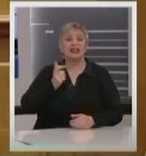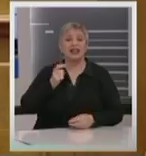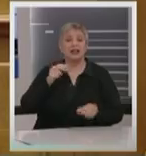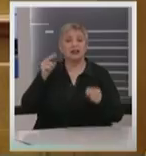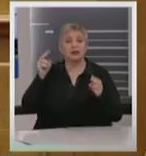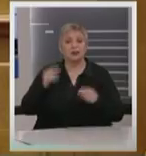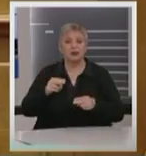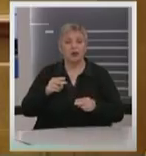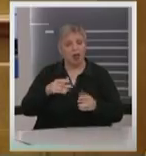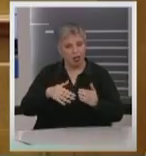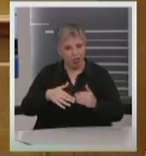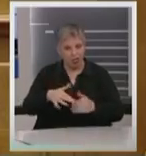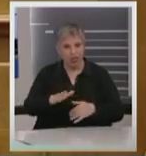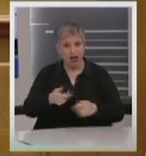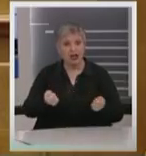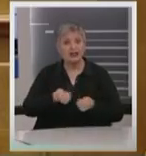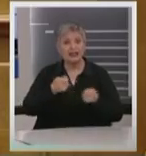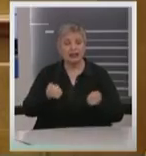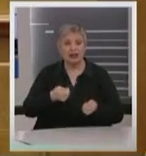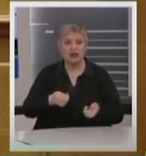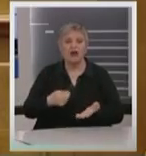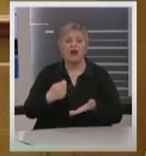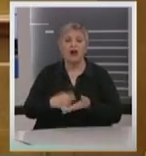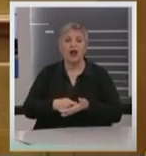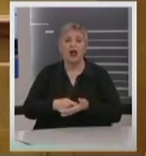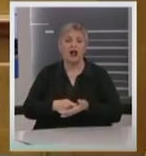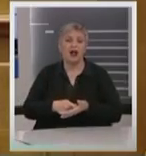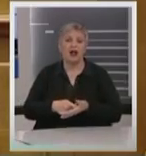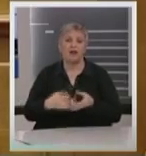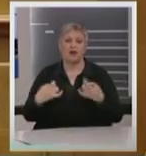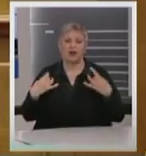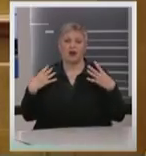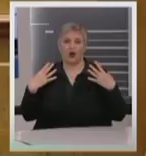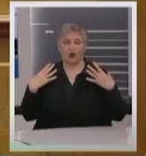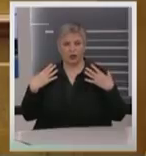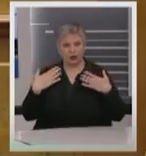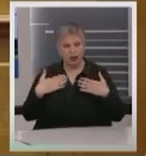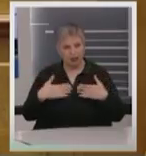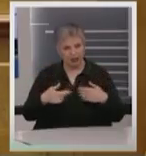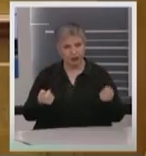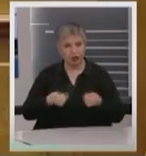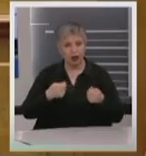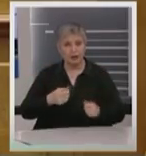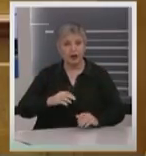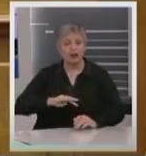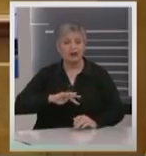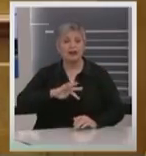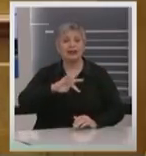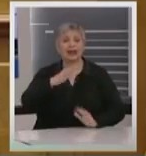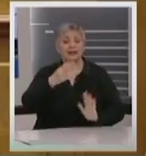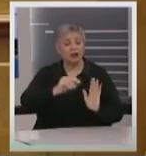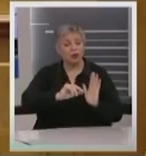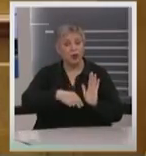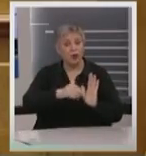είναι μπροστά σας. Η μείωση του αφορολόγητου είναι μπροστά σας. Το 4ο μνημόνιο είναι μπροστά